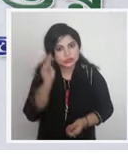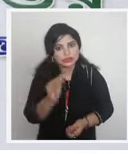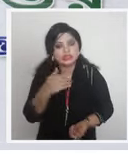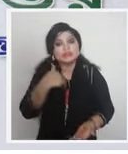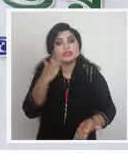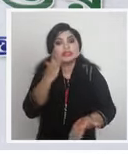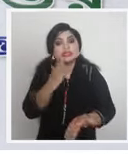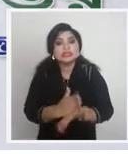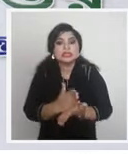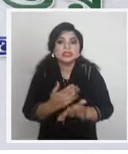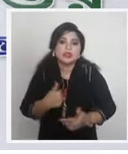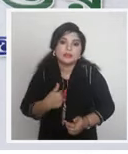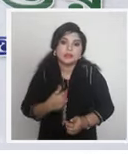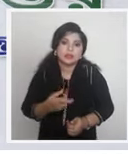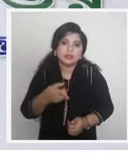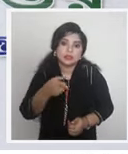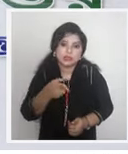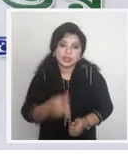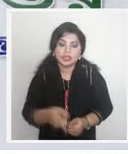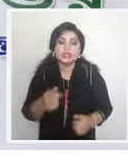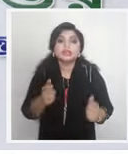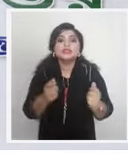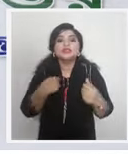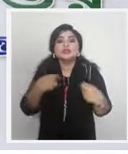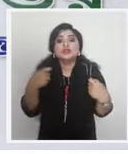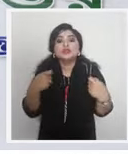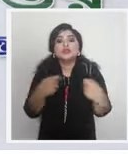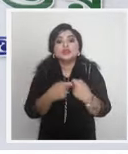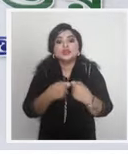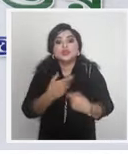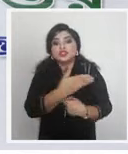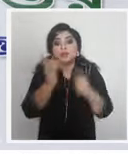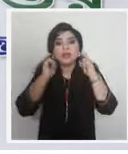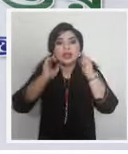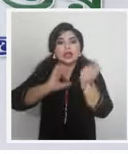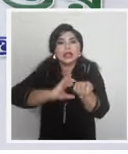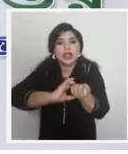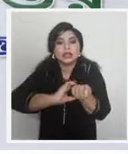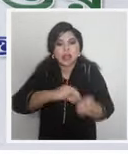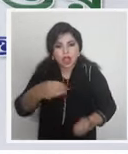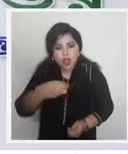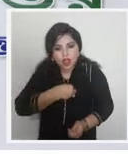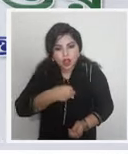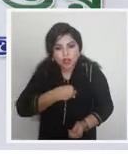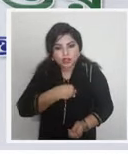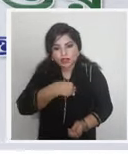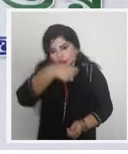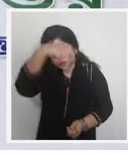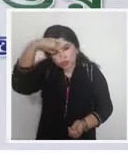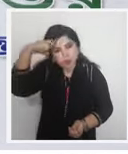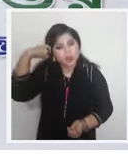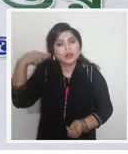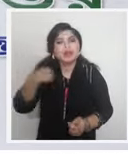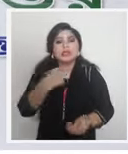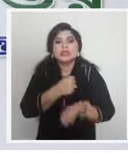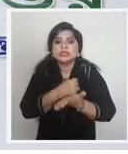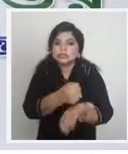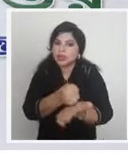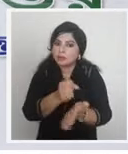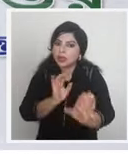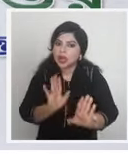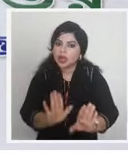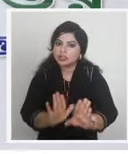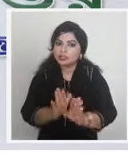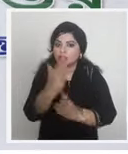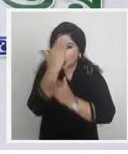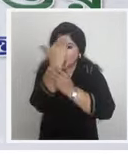রিপোর্ট 16 জুন 2020। এই ছিল তথ্য। শেষ করার আগে, সম্মুখ যুদ্ধে যে